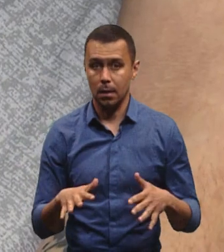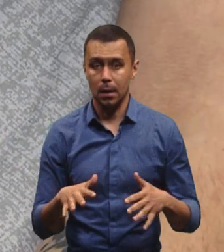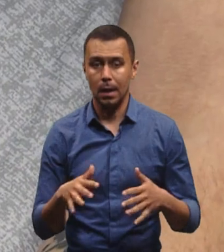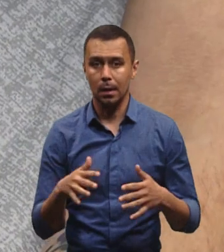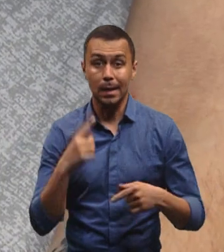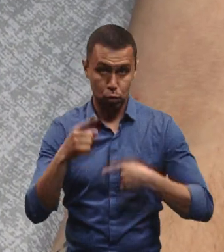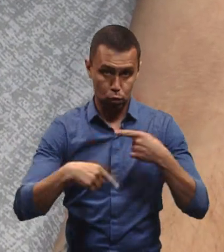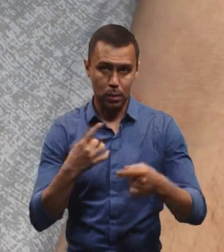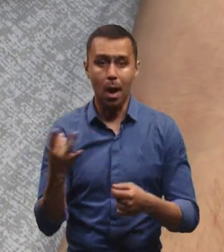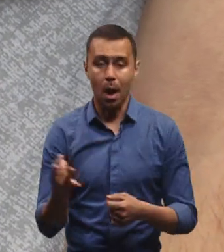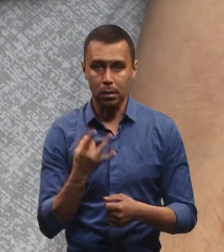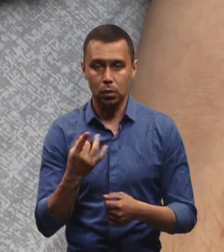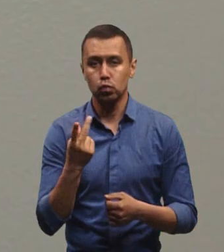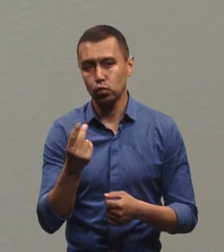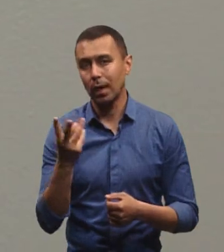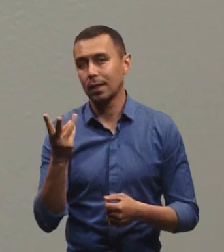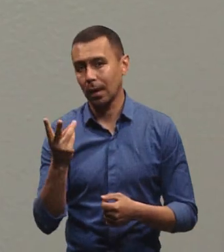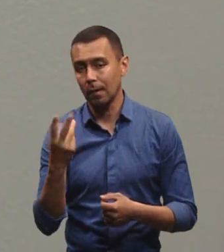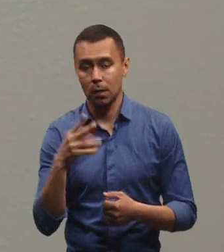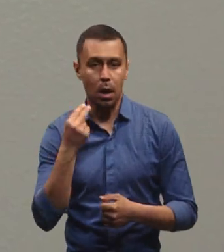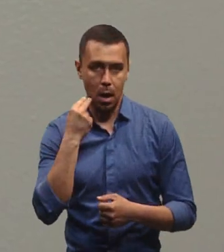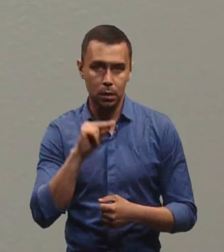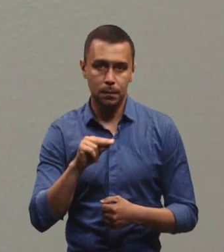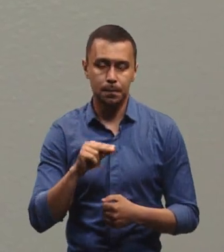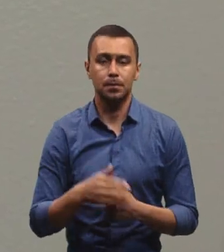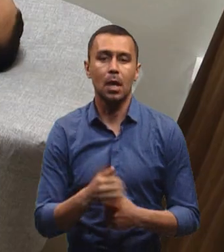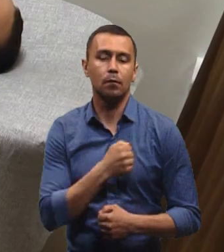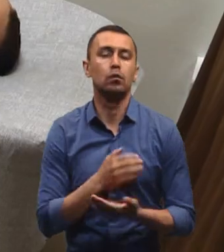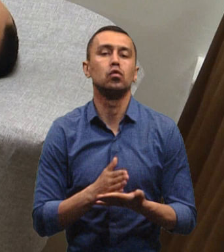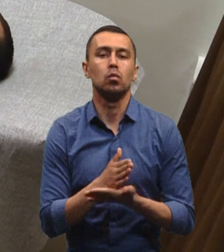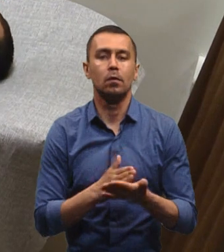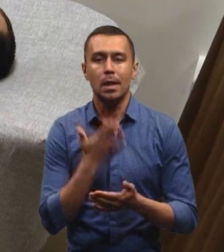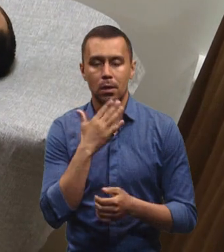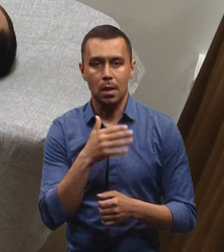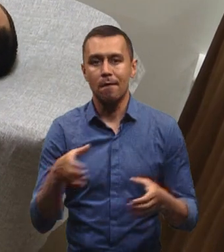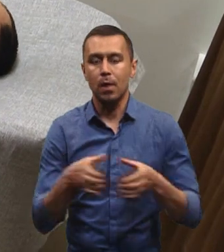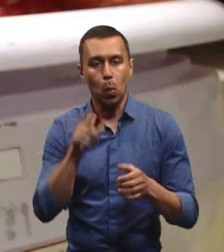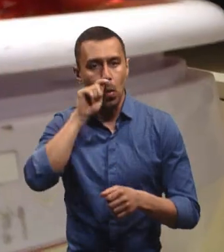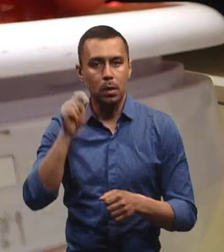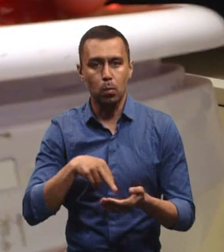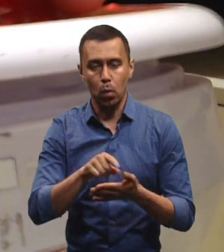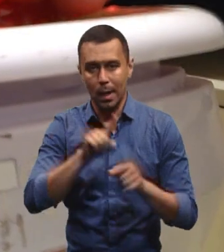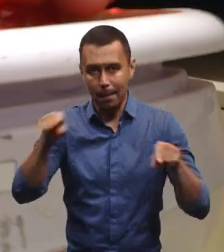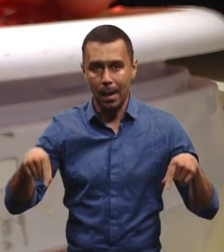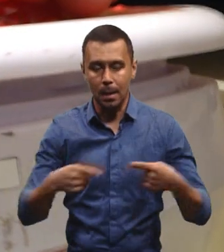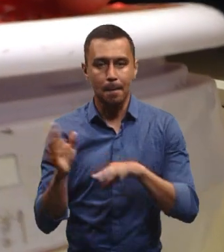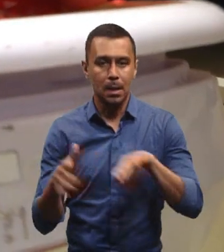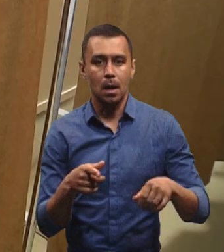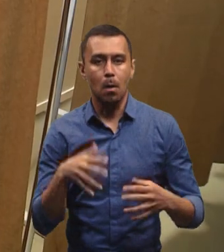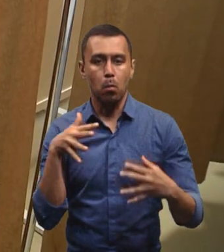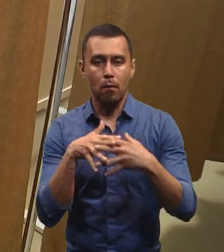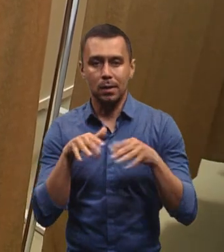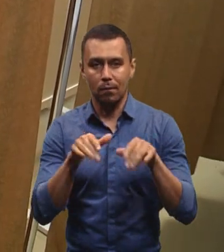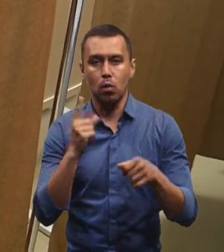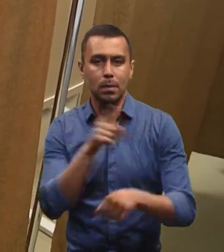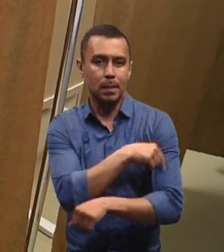інші наступні рази, другий, третій, вже краще. Військовослужбовці Національної гвардії України проходять реабілітацію після бойових дій в одному